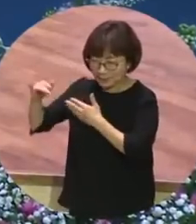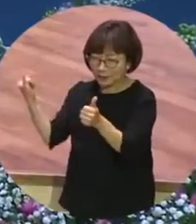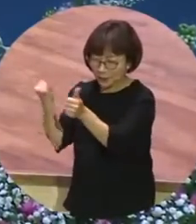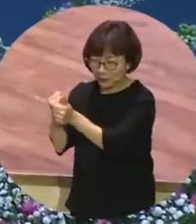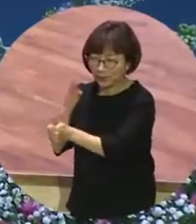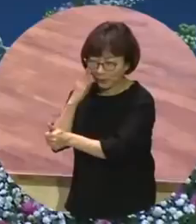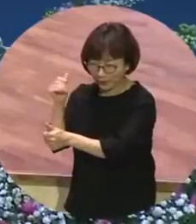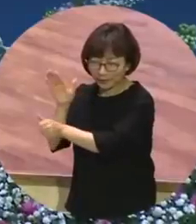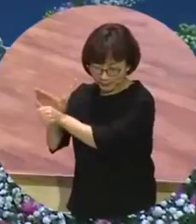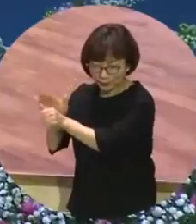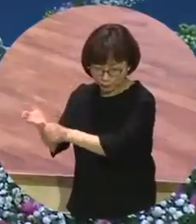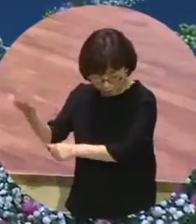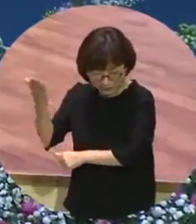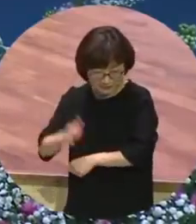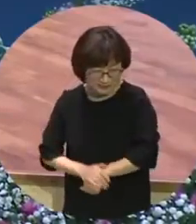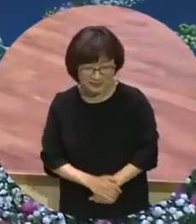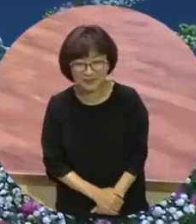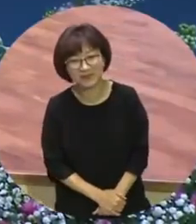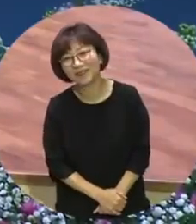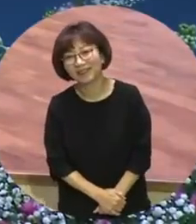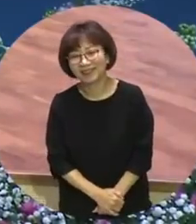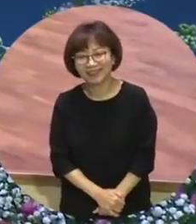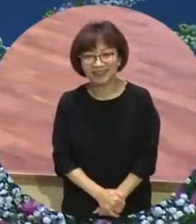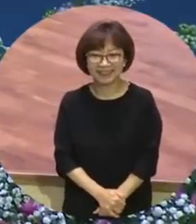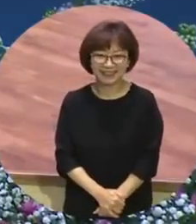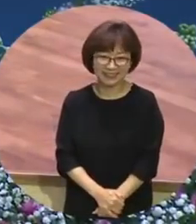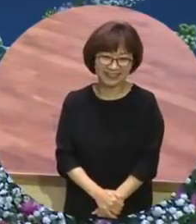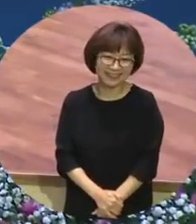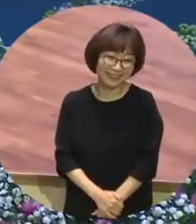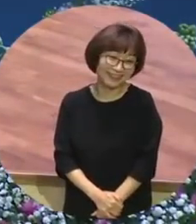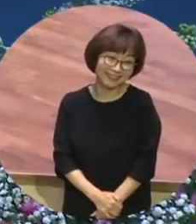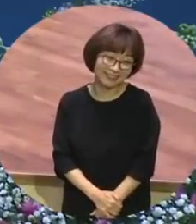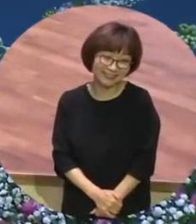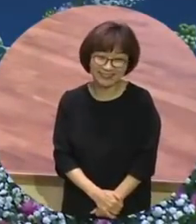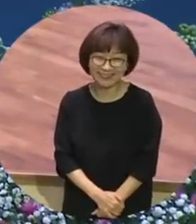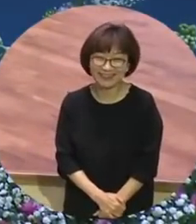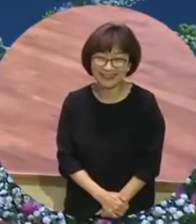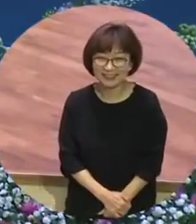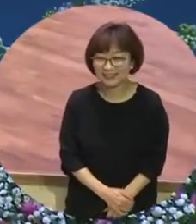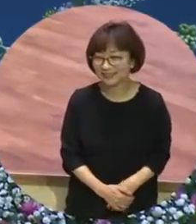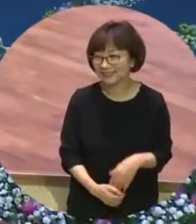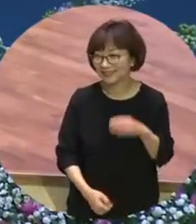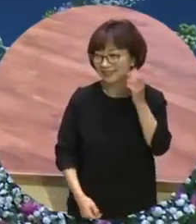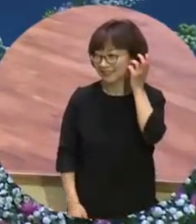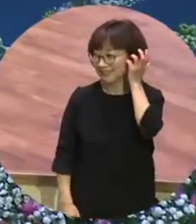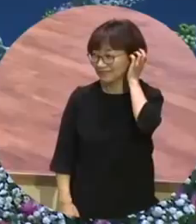공각적 깨야 결혼해요. 맨정신에 못해요.